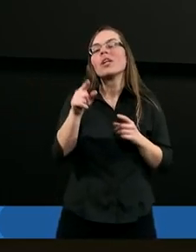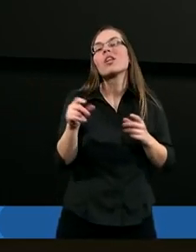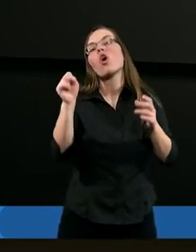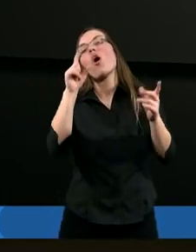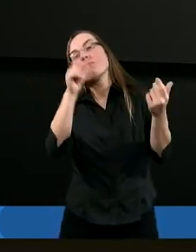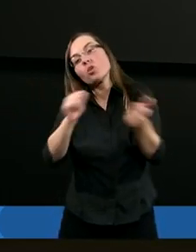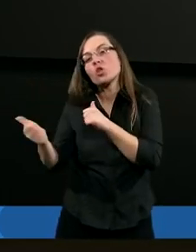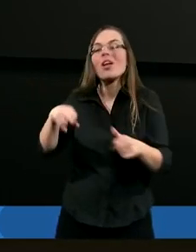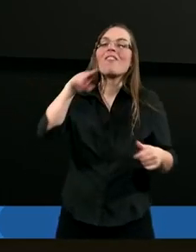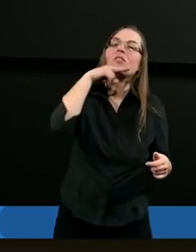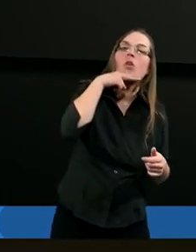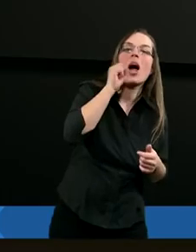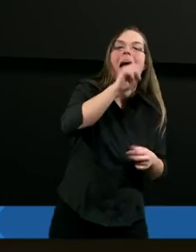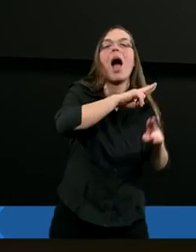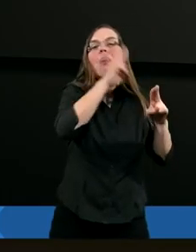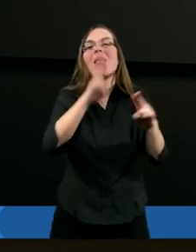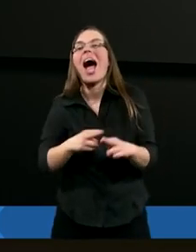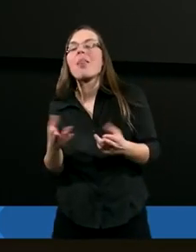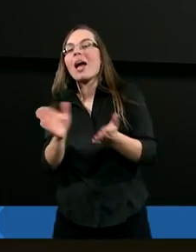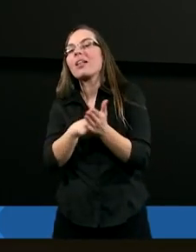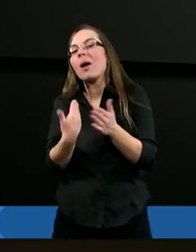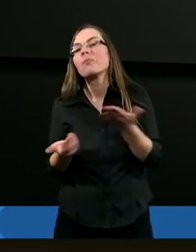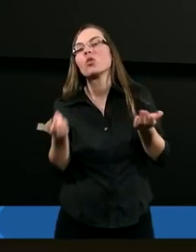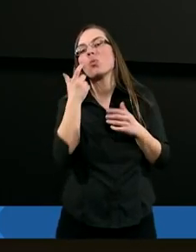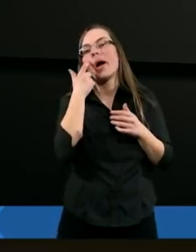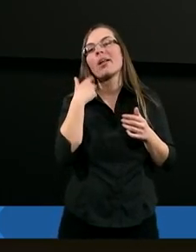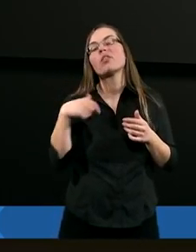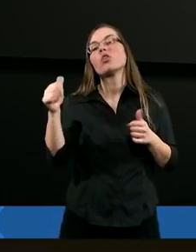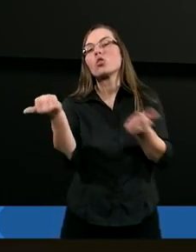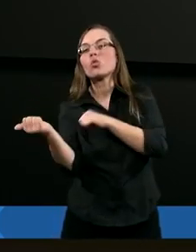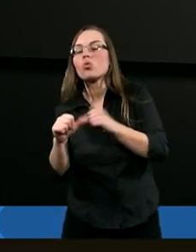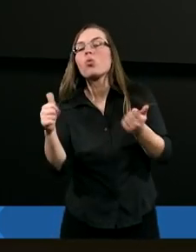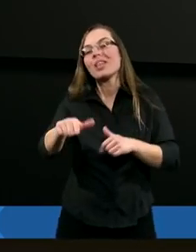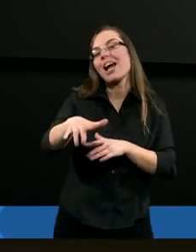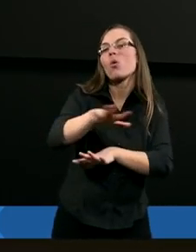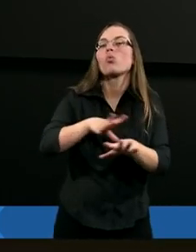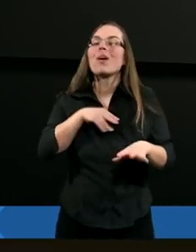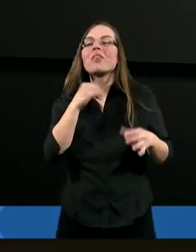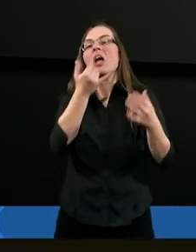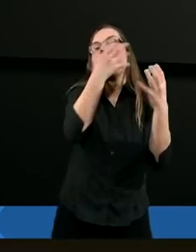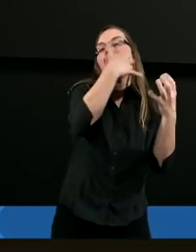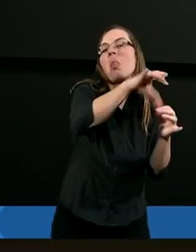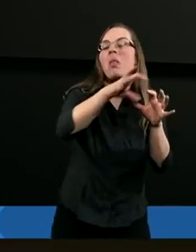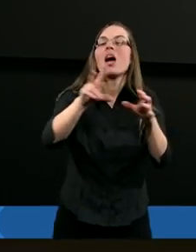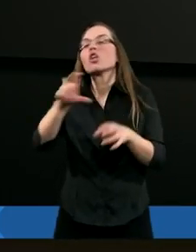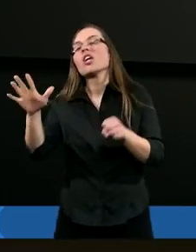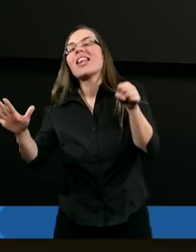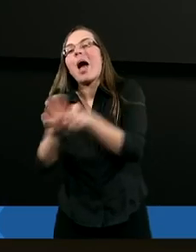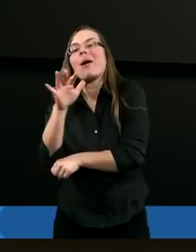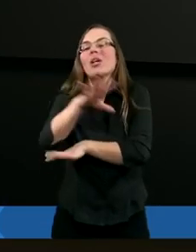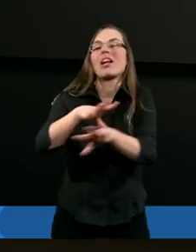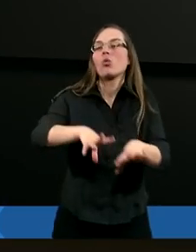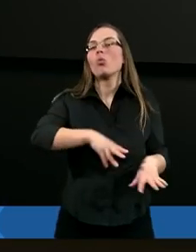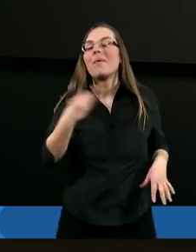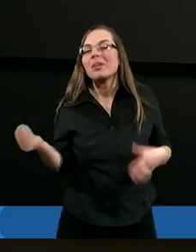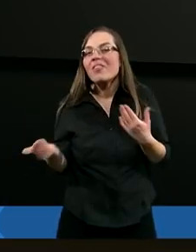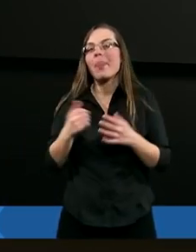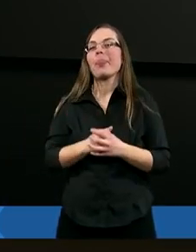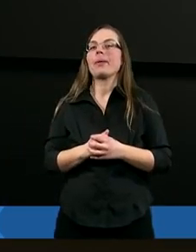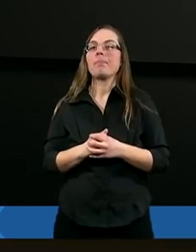chrztu wodnego, a datę chrztu tego Duchem Świętym czy napełnienia Duchem